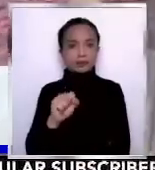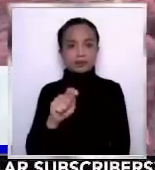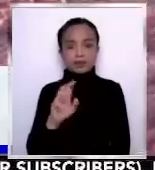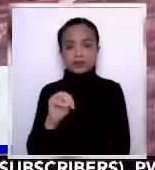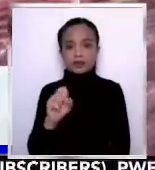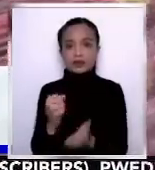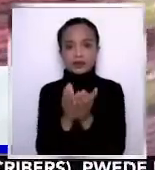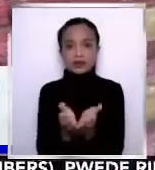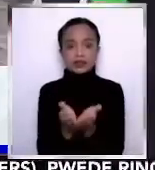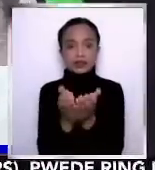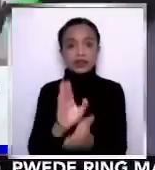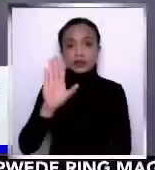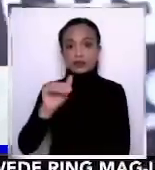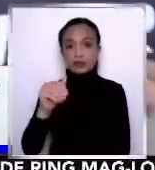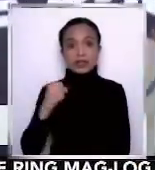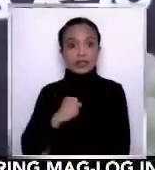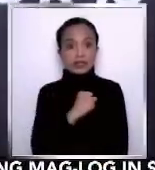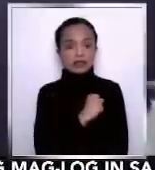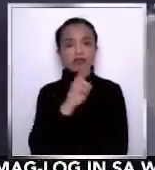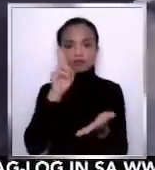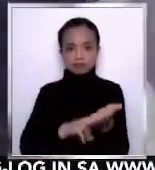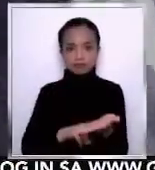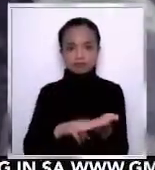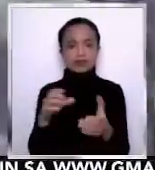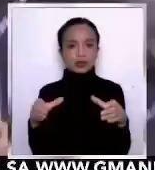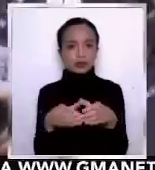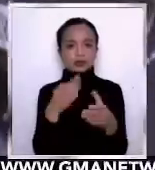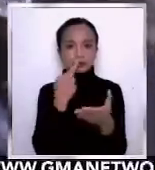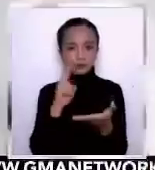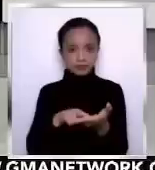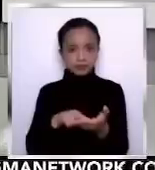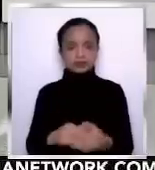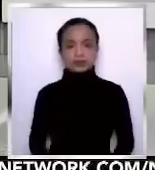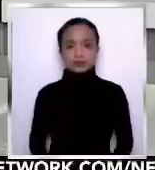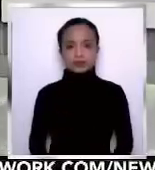17 senador ang committee report. Mav Gonzalez, nakatutok, 24 Horas.